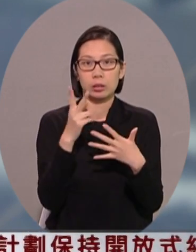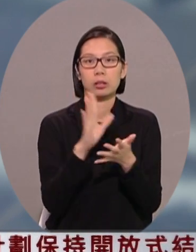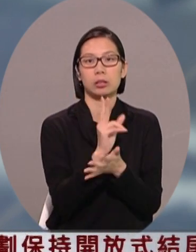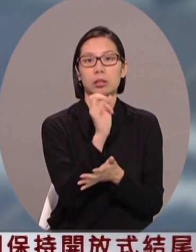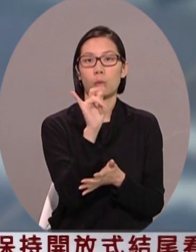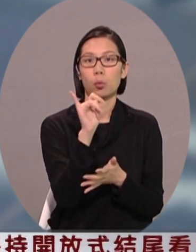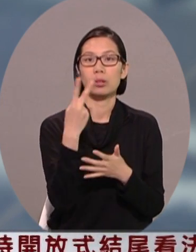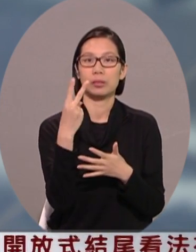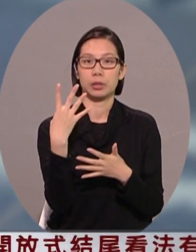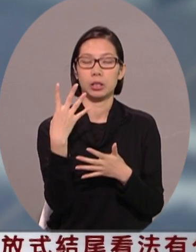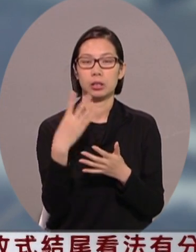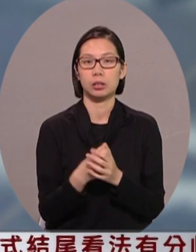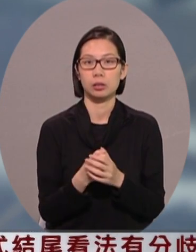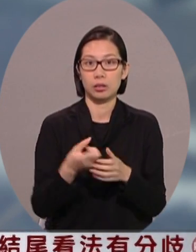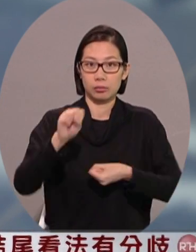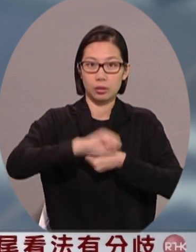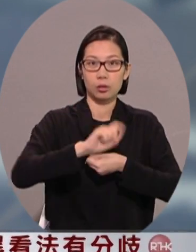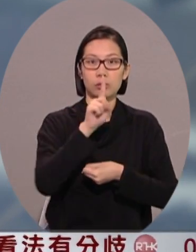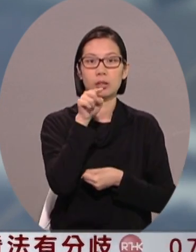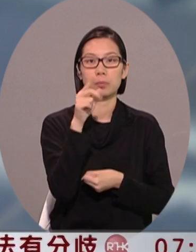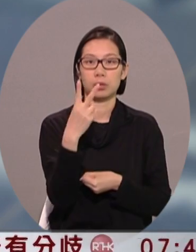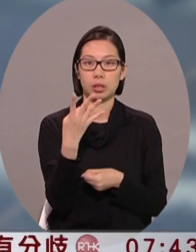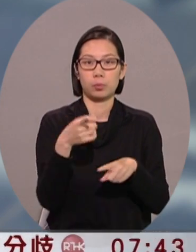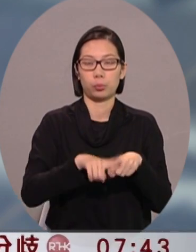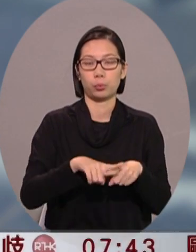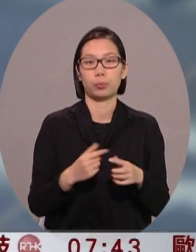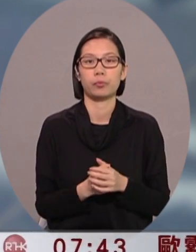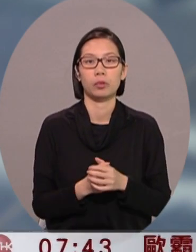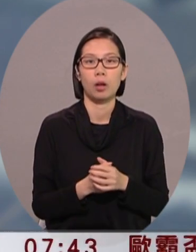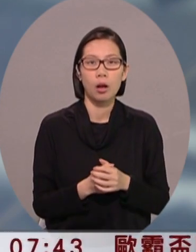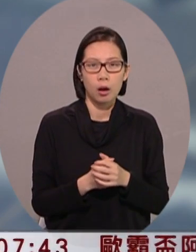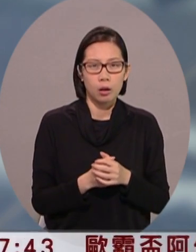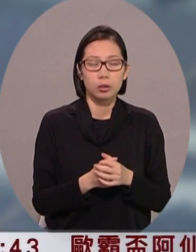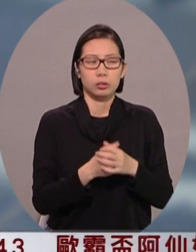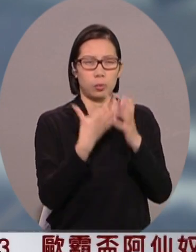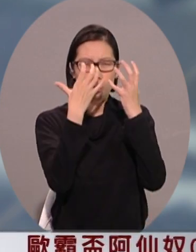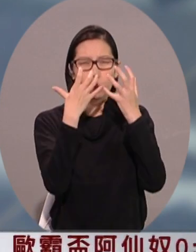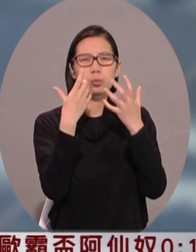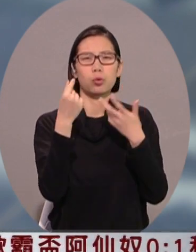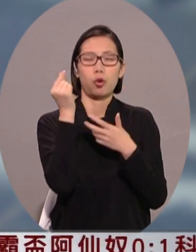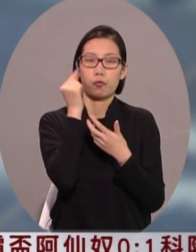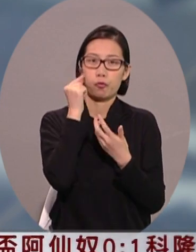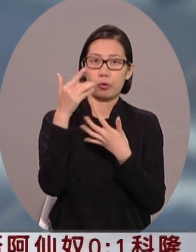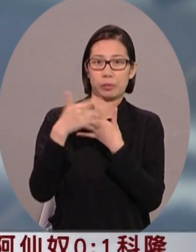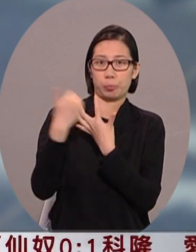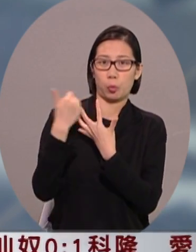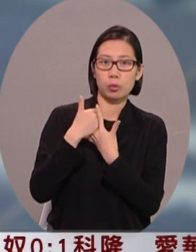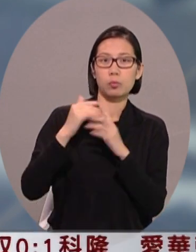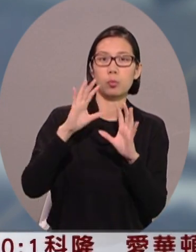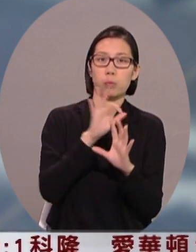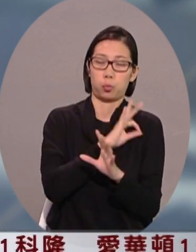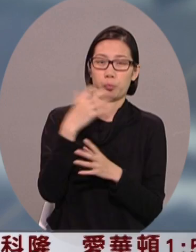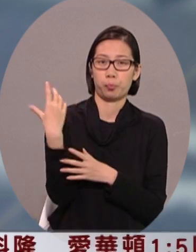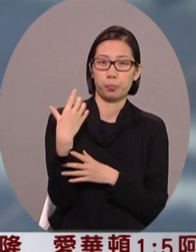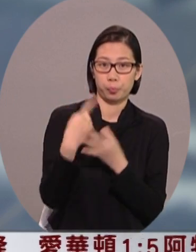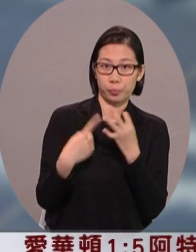年的24宗，增幅达 1.4 倍。关注妇女性暴力协会总干事黄秀容对此